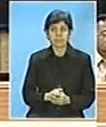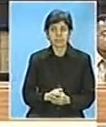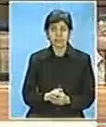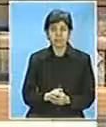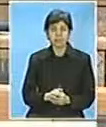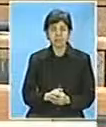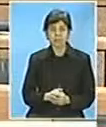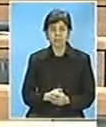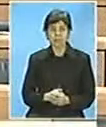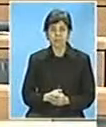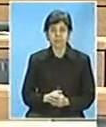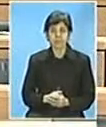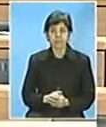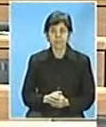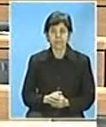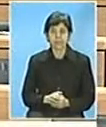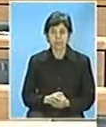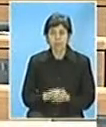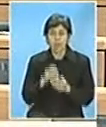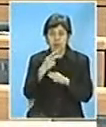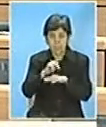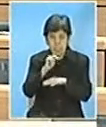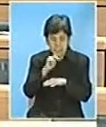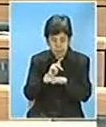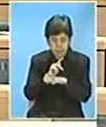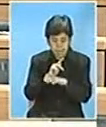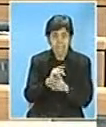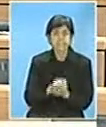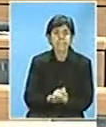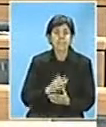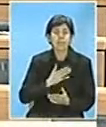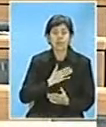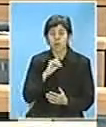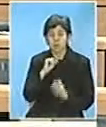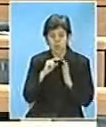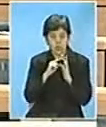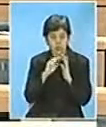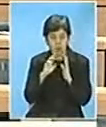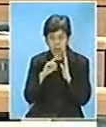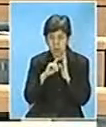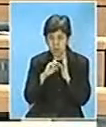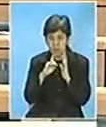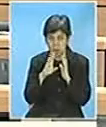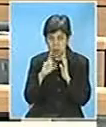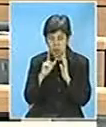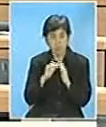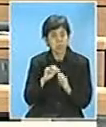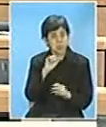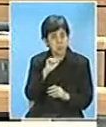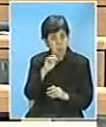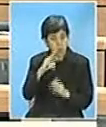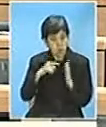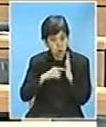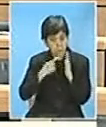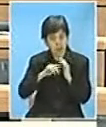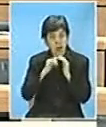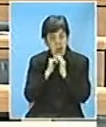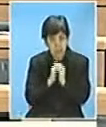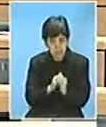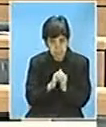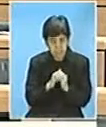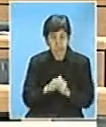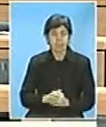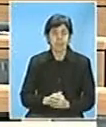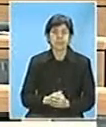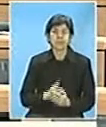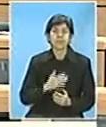ครับเรียนท่านประธานสภาที่เคารพกับผมนายสุรเดชธีรัตน์ทิติเจริญสมาชิกวุฒิสภาจากจังหวัดปราจีนบุรีท่านประธานครับ